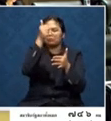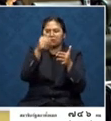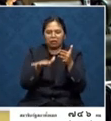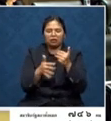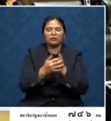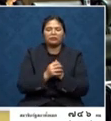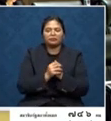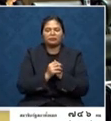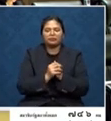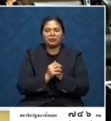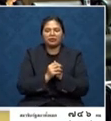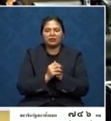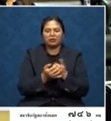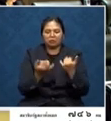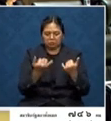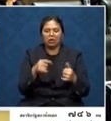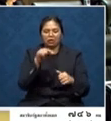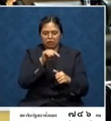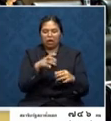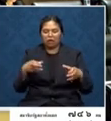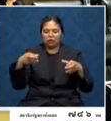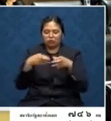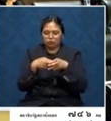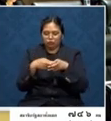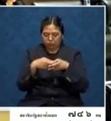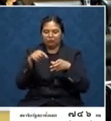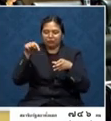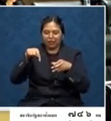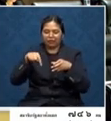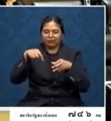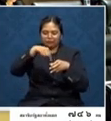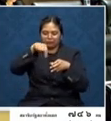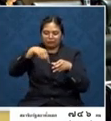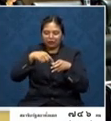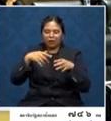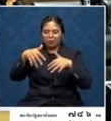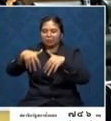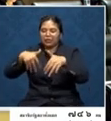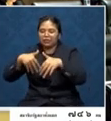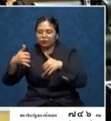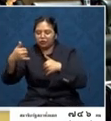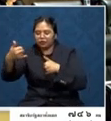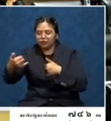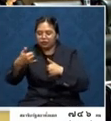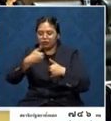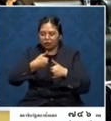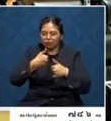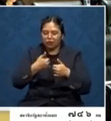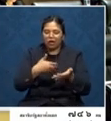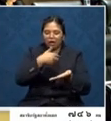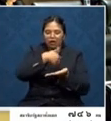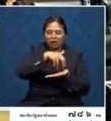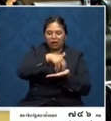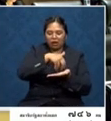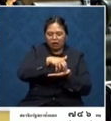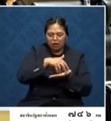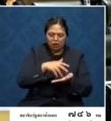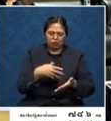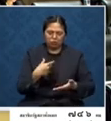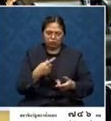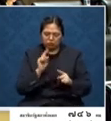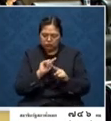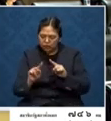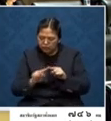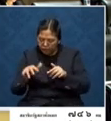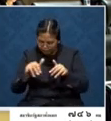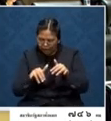ได้ทราบว่าหน่วยงานทักก้านี้ค่ะจะให้ภาคเอกชนเข้ามามีส่วนร่วมกำหนดทิศทางนโยบายและยุทธศาสตร์ในการพัฒนาอุตสาหกรรมซอฟต์พาวเ